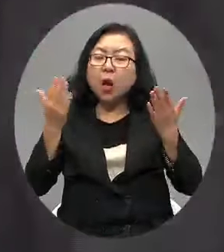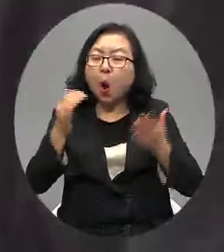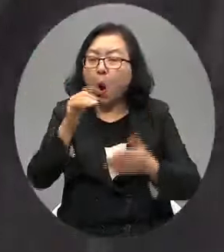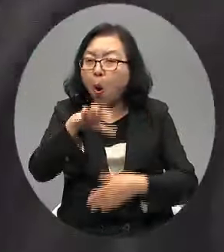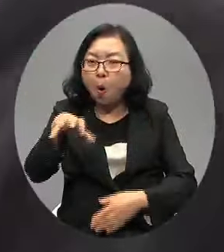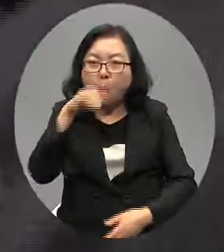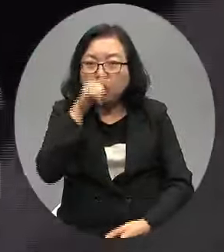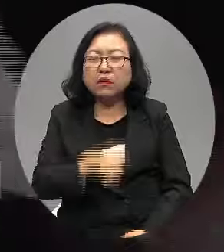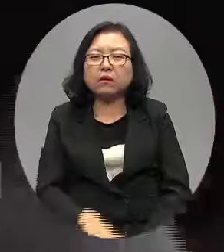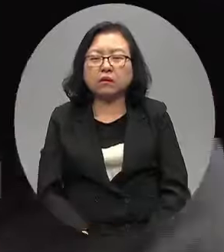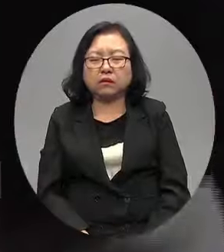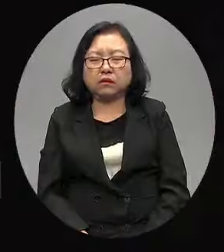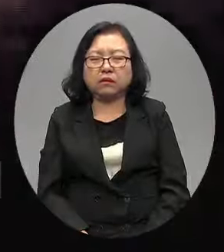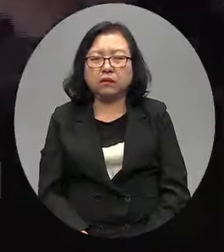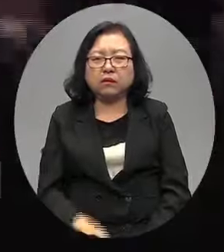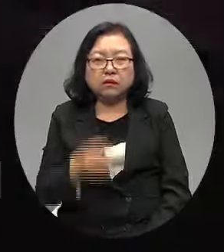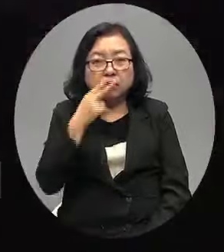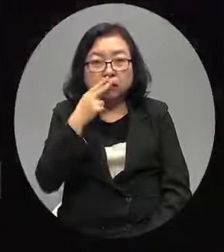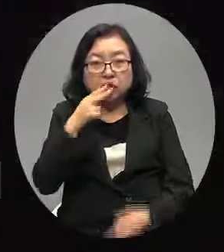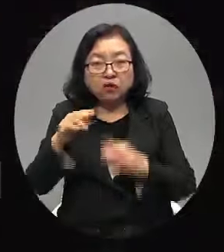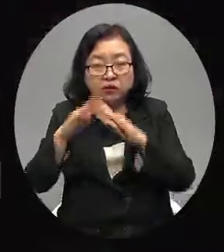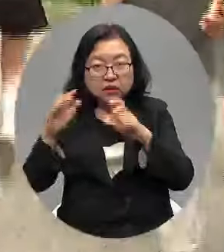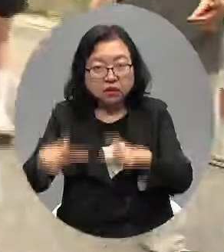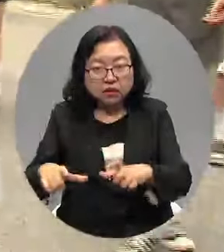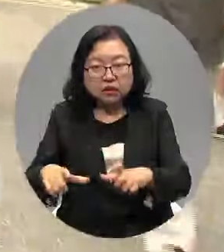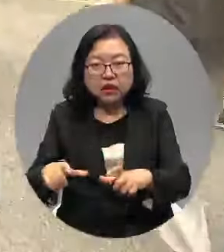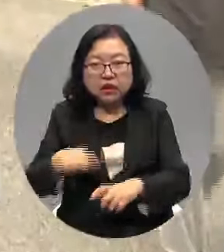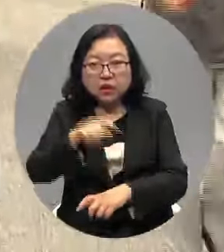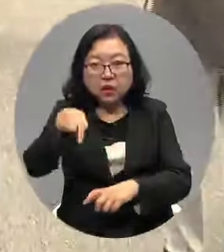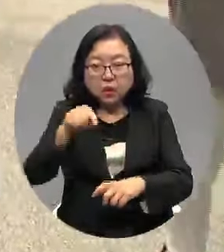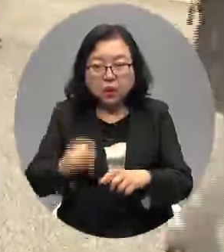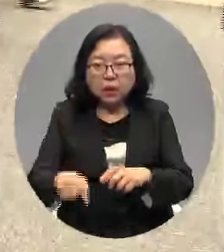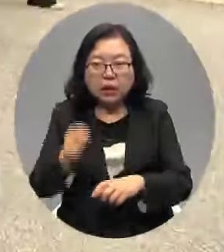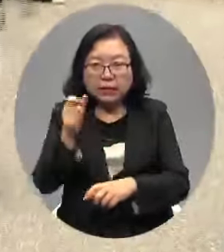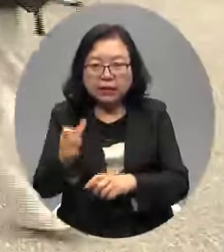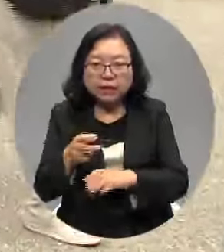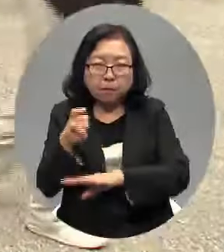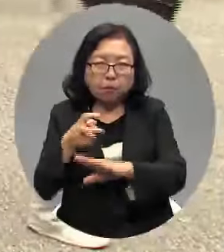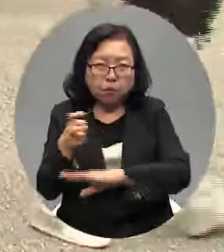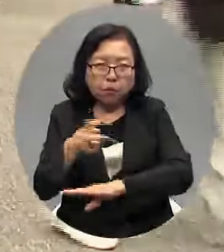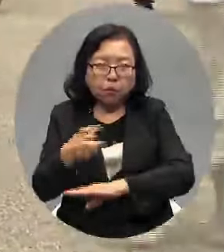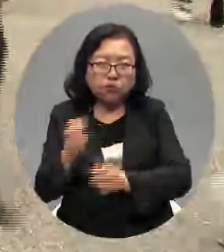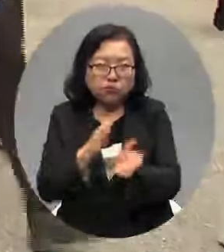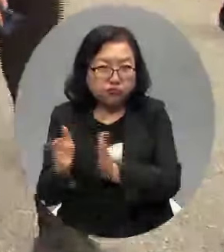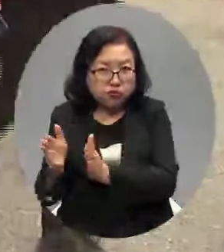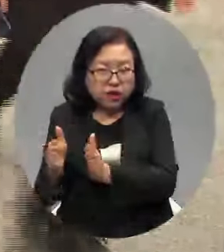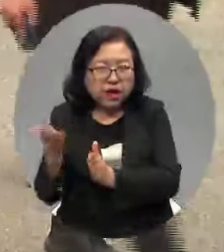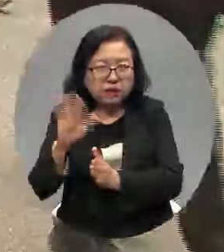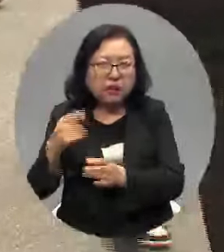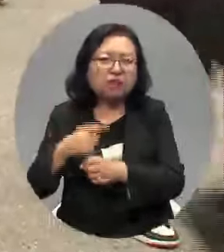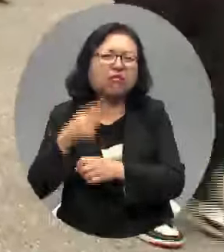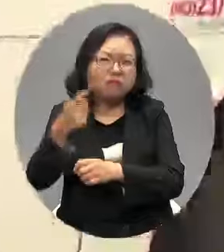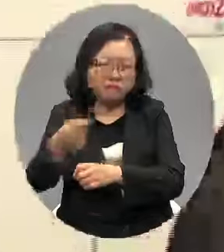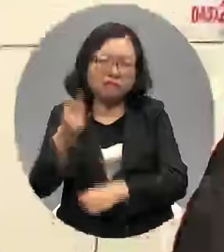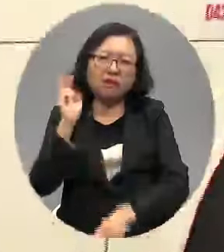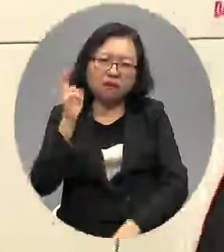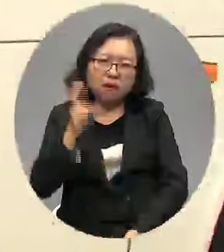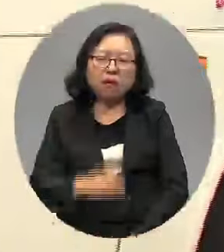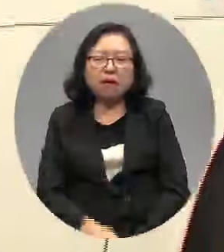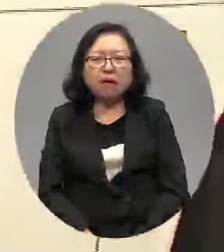있습니다. 음성군은 해당 지역에 간선버스 투입을 준비 중인데 내년에나 변경 가능할 것으로